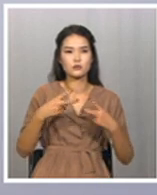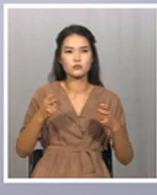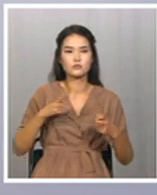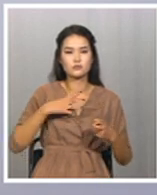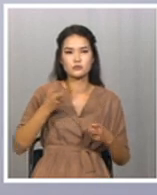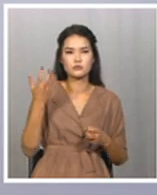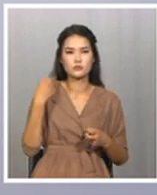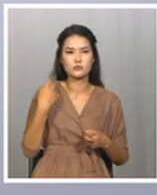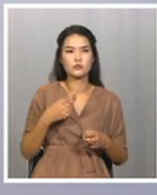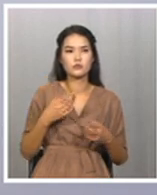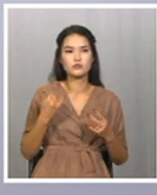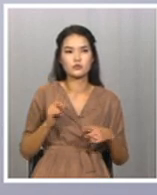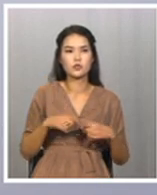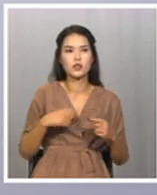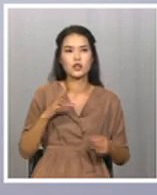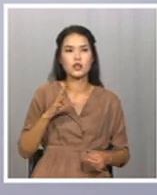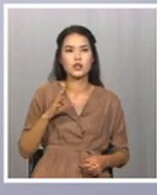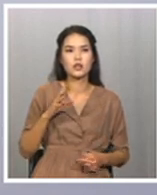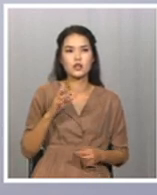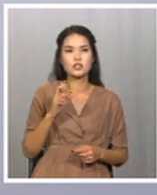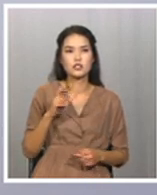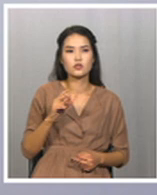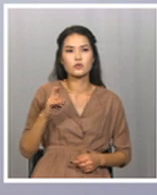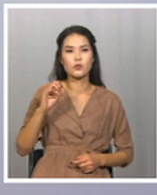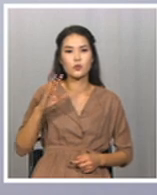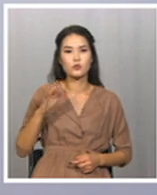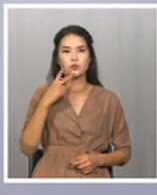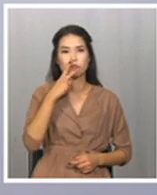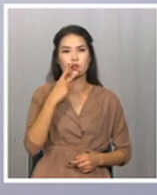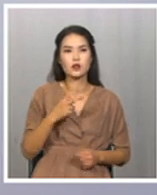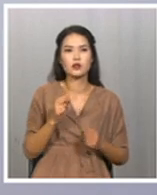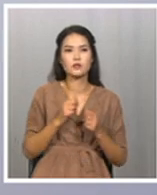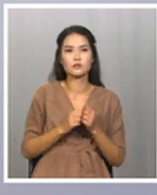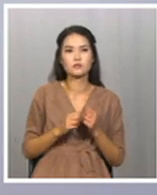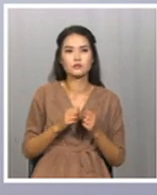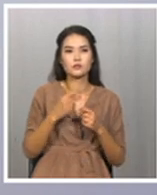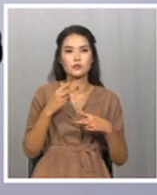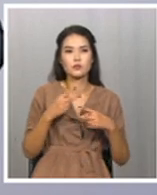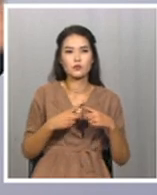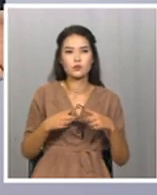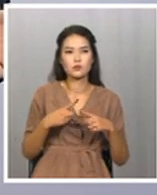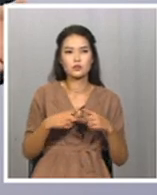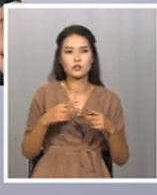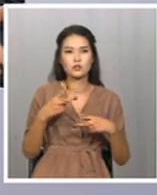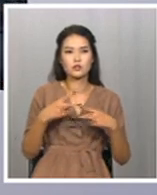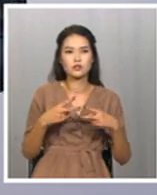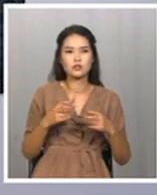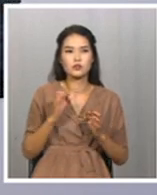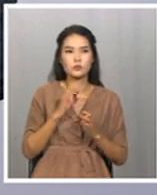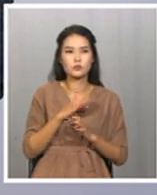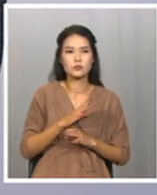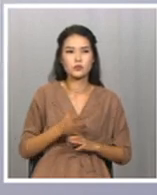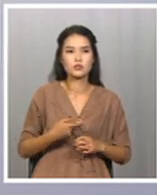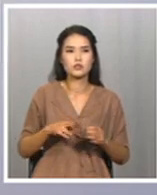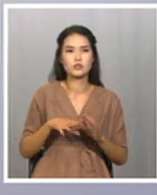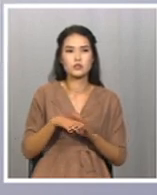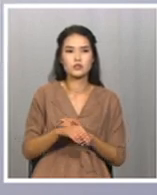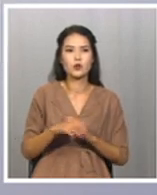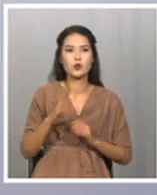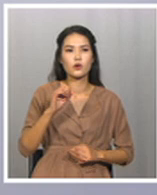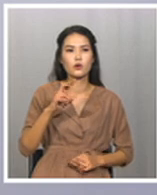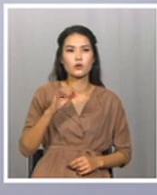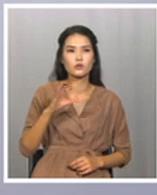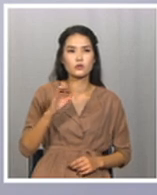Ары қарай, осы тепе-теңдікке қарап, синус квадрат альфаны косинус квадрат альфа арқылы өрнектейік. Ол үшін косинус квадрат